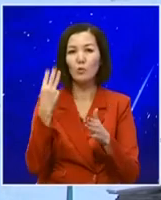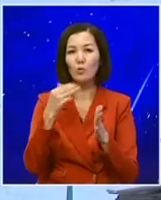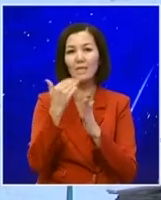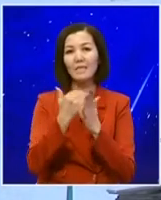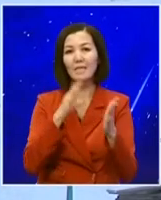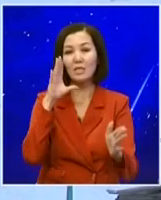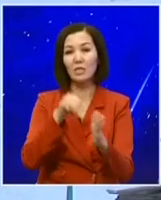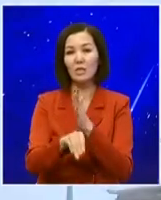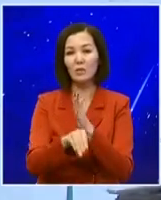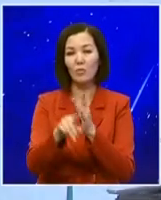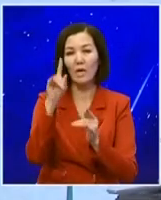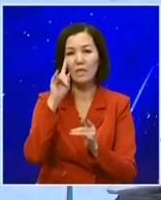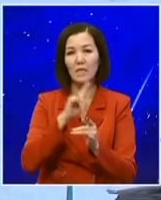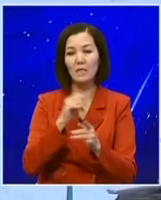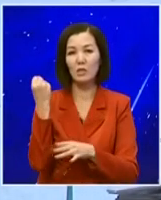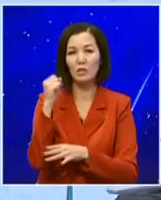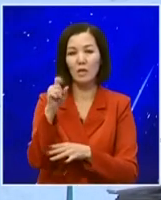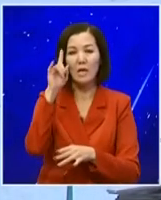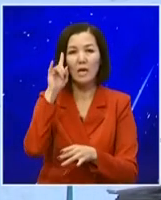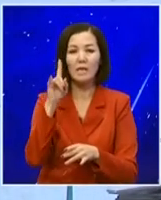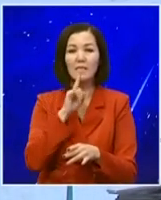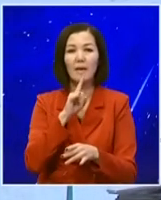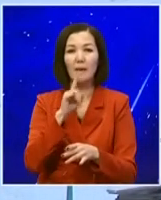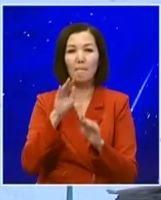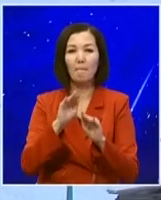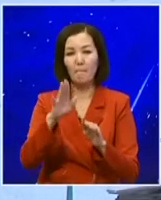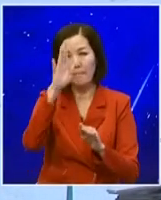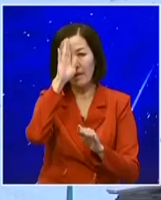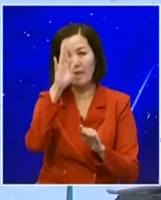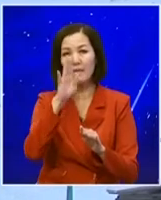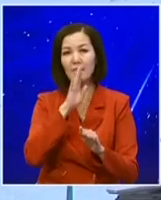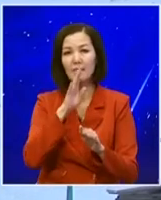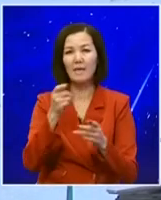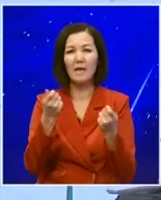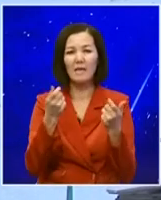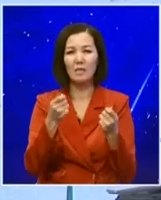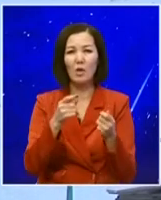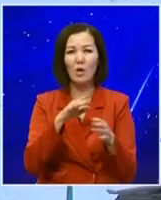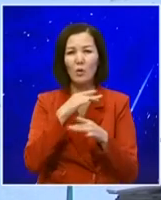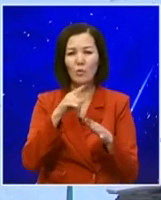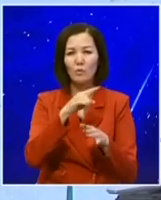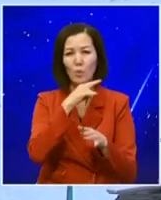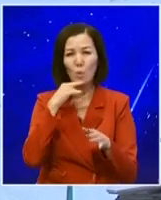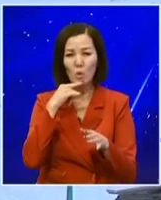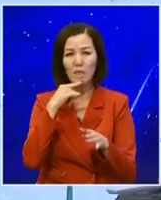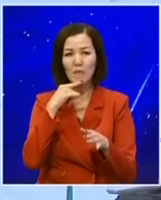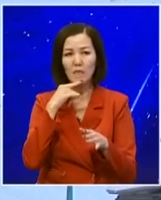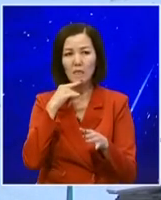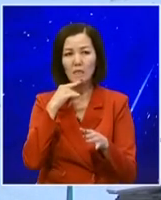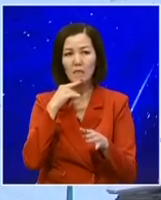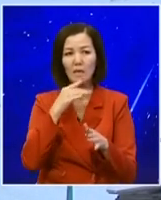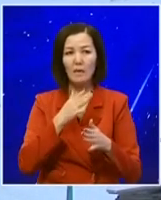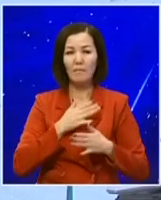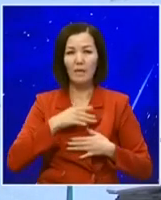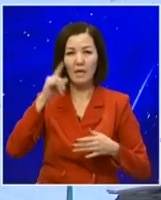чемпионатынан жүлде алу. Қазақ балалары аз қазір. Көбінесе орыс балалар, және сол үшін мен орындар алғым